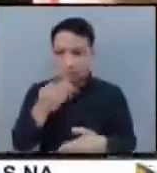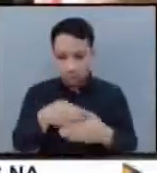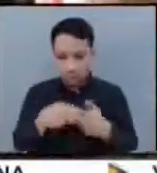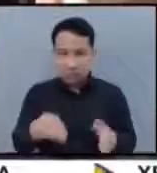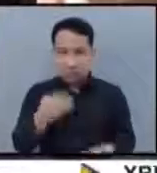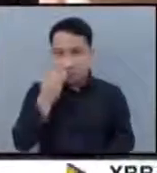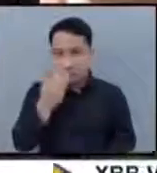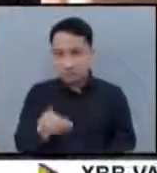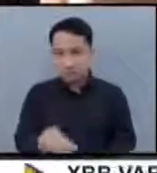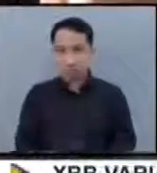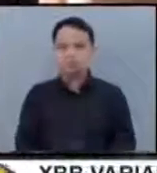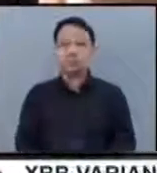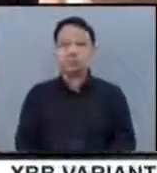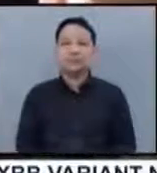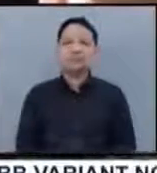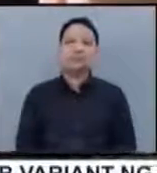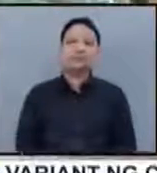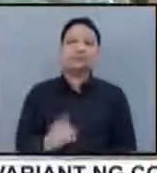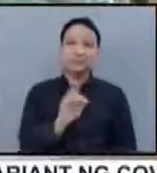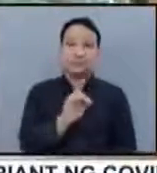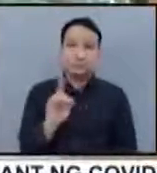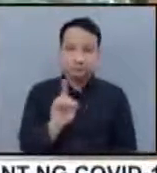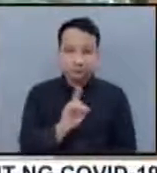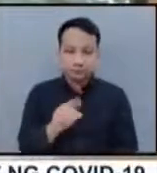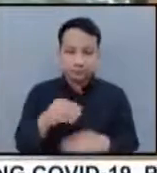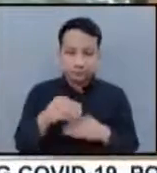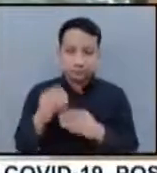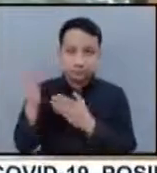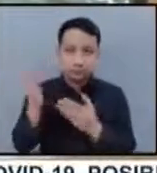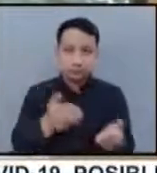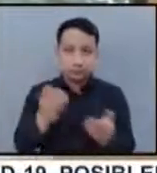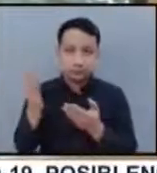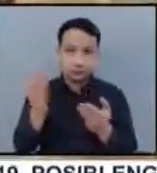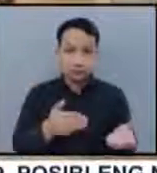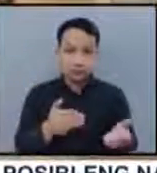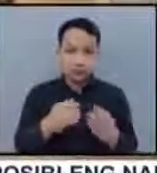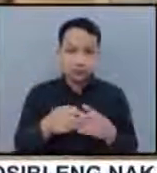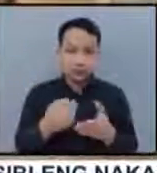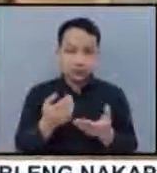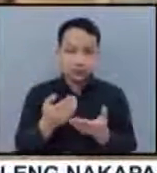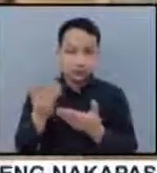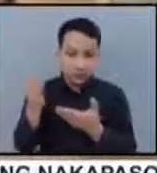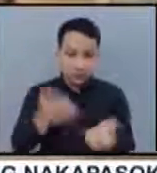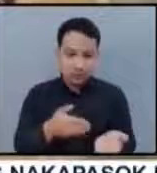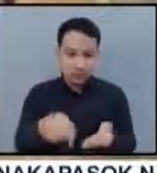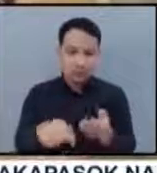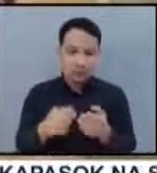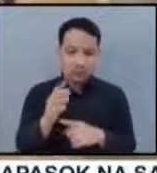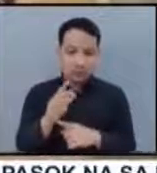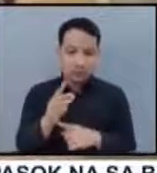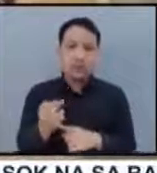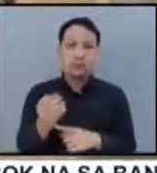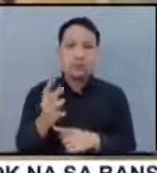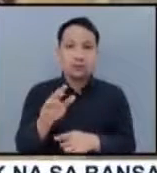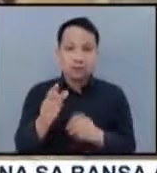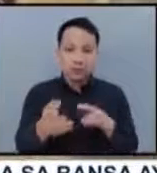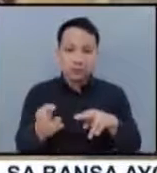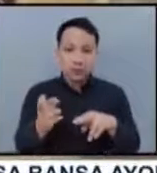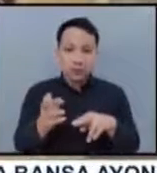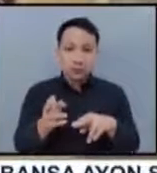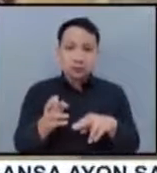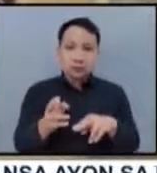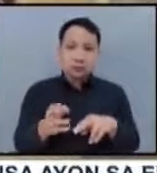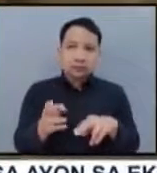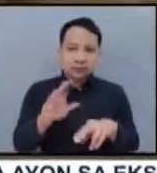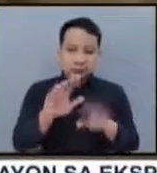Sa Divisoria Market na kilalang bagsakan at tindahan ng mga kandila, sumampa na ng 5 hanggang 50 pesos